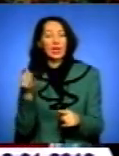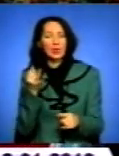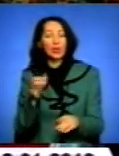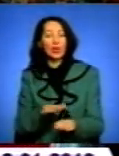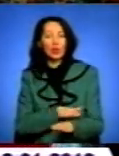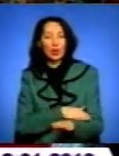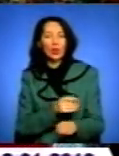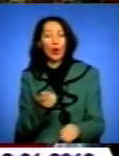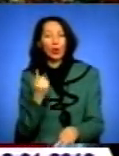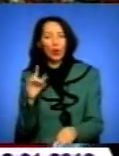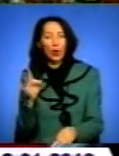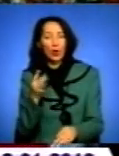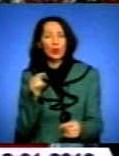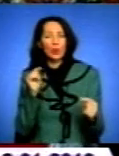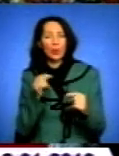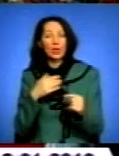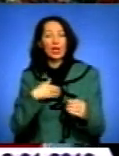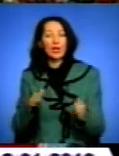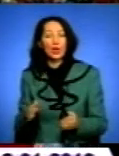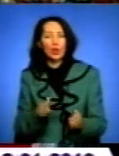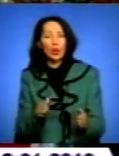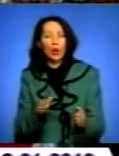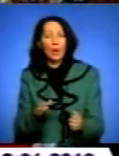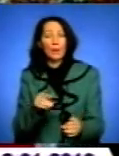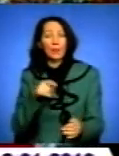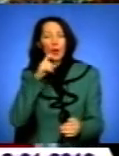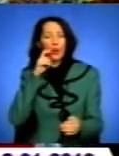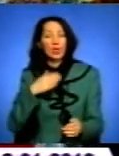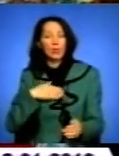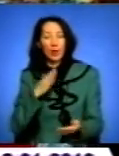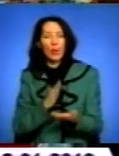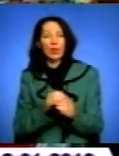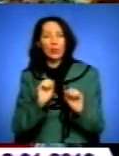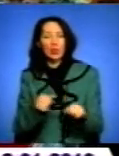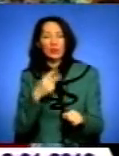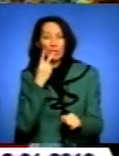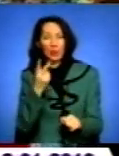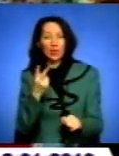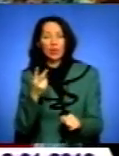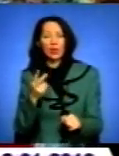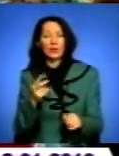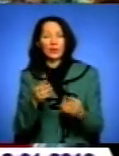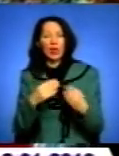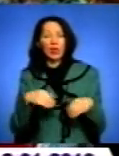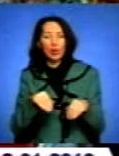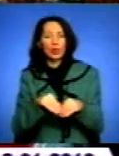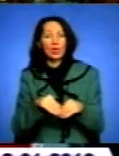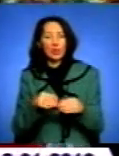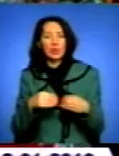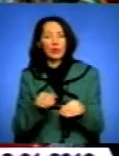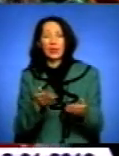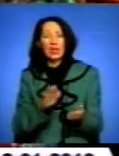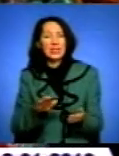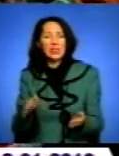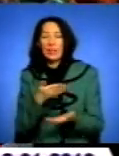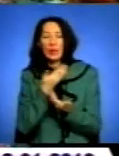Одного разу протягом нашої дороги по Україні ми мали можливість бачити родини і сім'ї, діти, де не мали можливість ходити до школи із-за